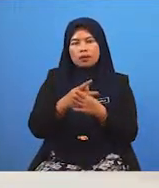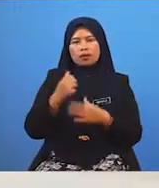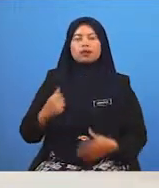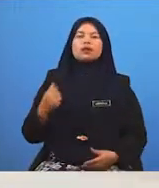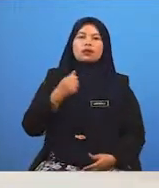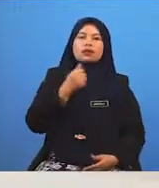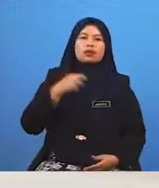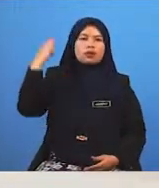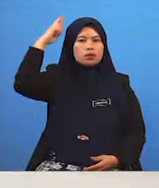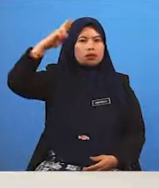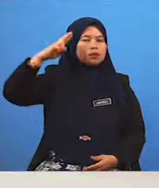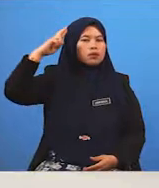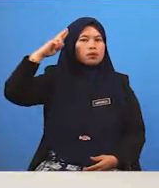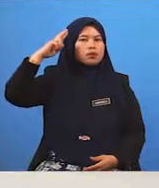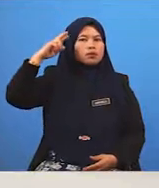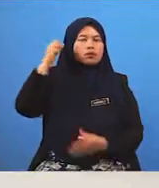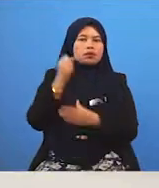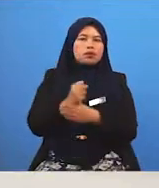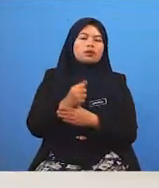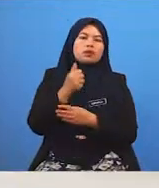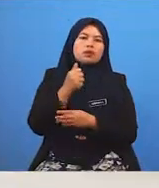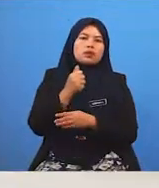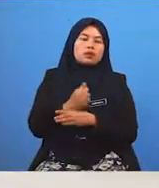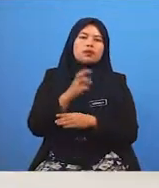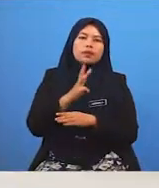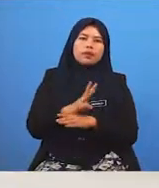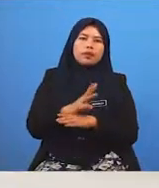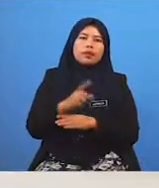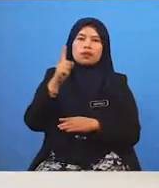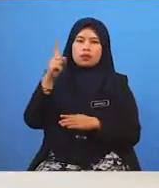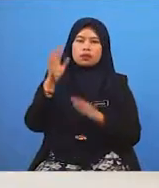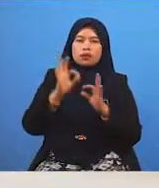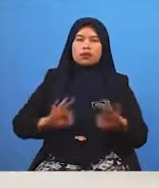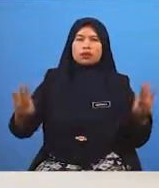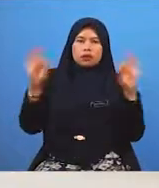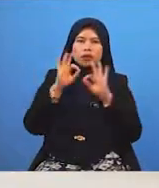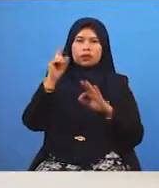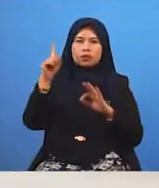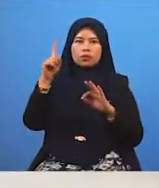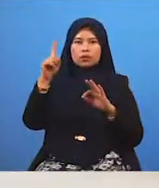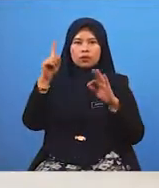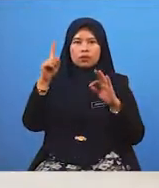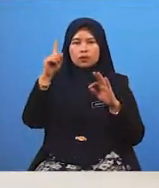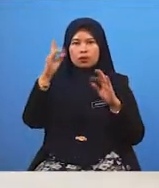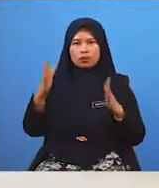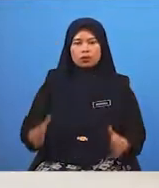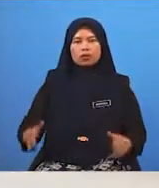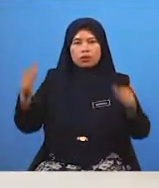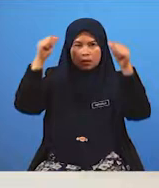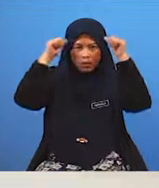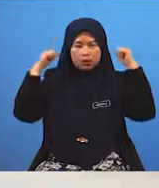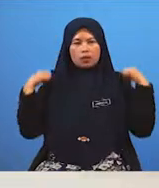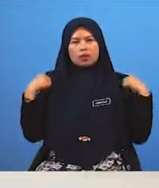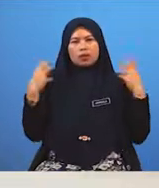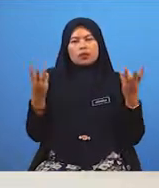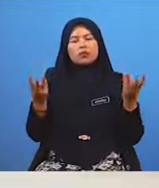Rasulullah sallallahu alaihi wasallam. Ada satu kisah seorang Arab Badwi yang ingin mengetahui bagaimana akhlak